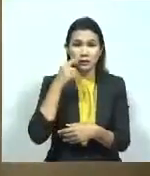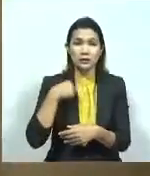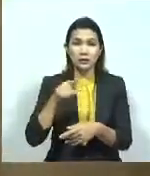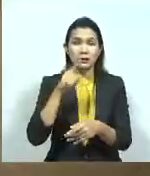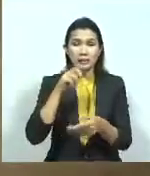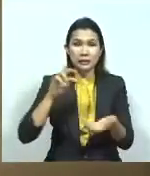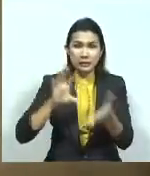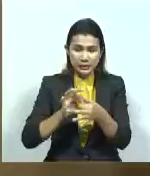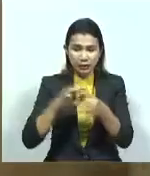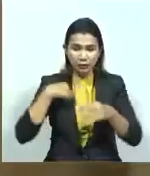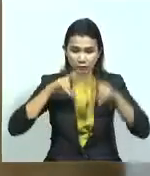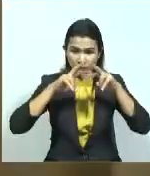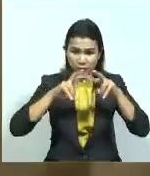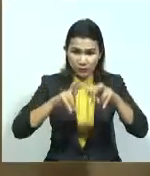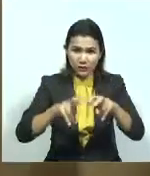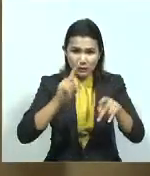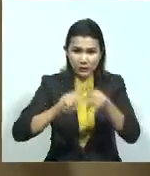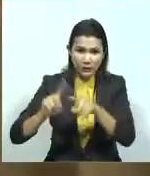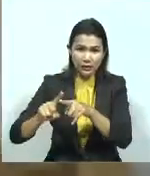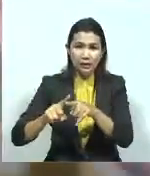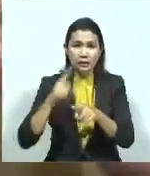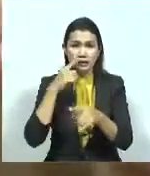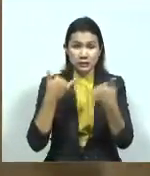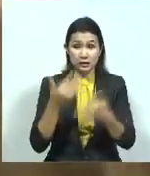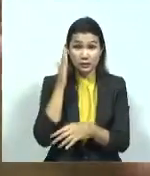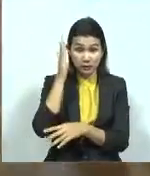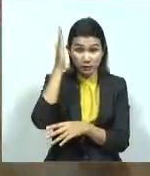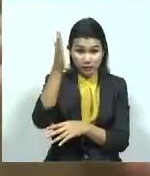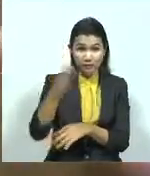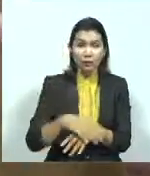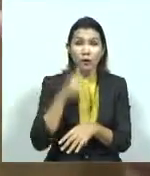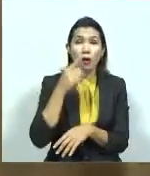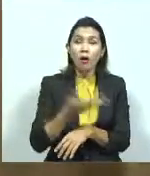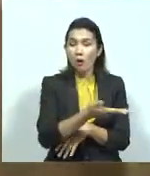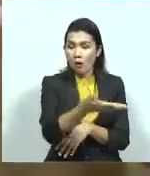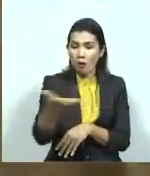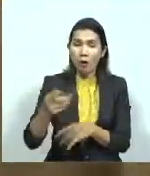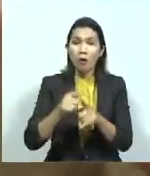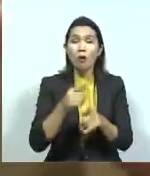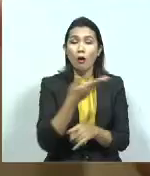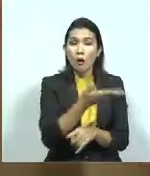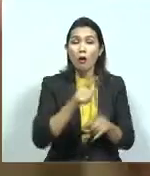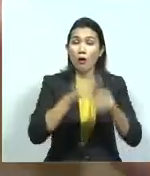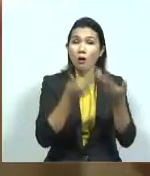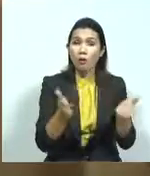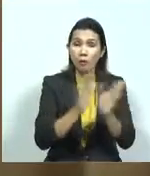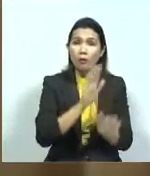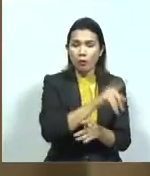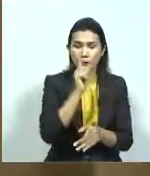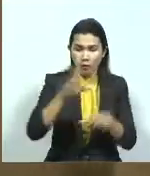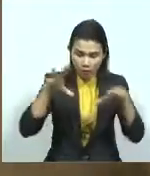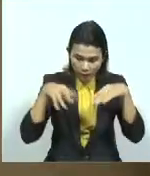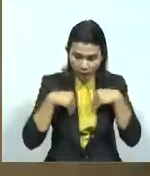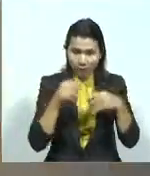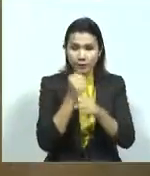ามบังคับคดีสืบทรัพย์ตามกฎหมายหลังจากนี้ต่อไปและขอเรียกร้องให้ทางครอบครัวของนางสาวแพรวาน้อมรับและ